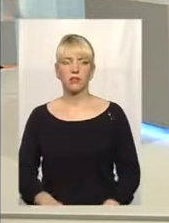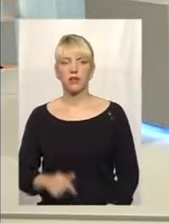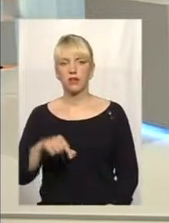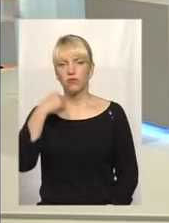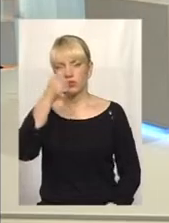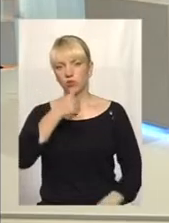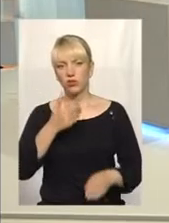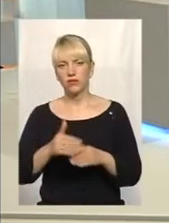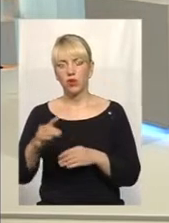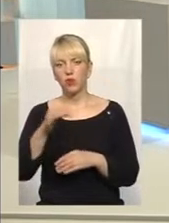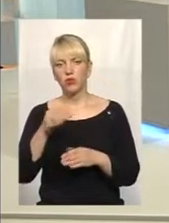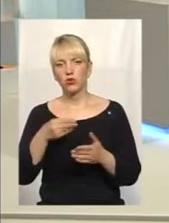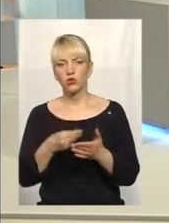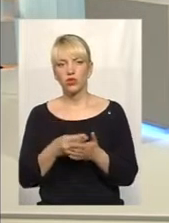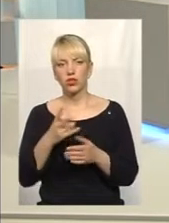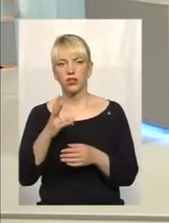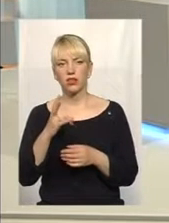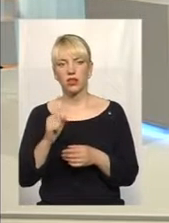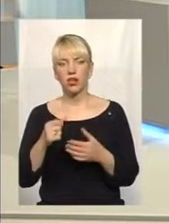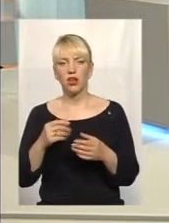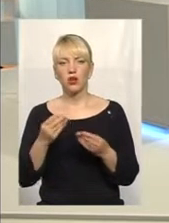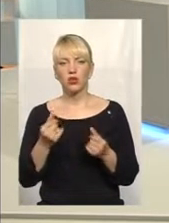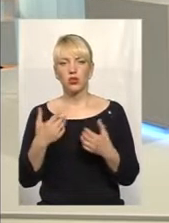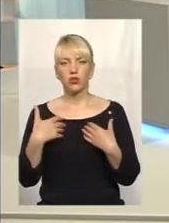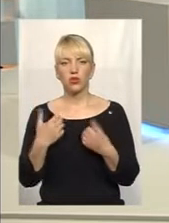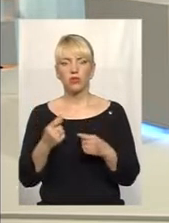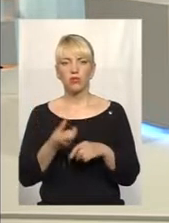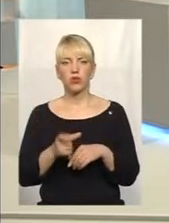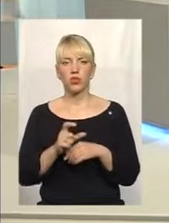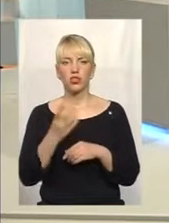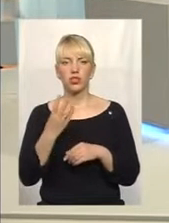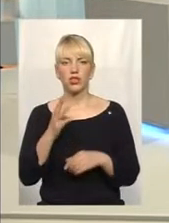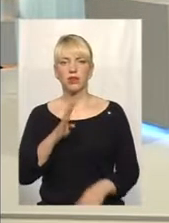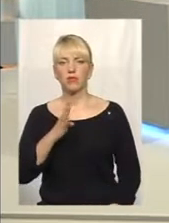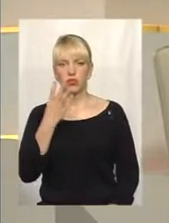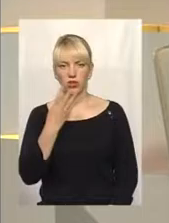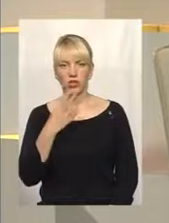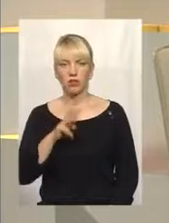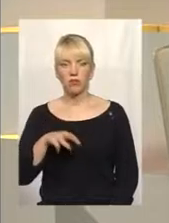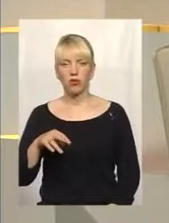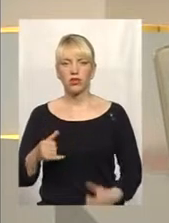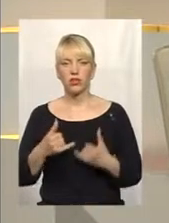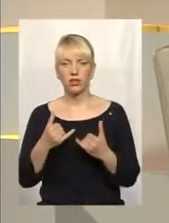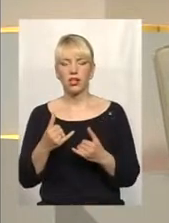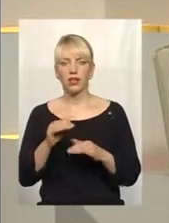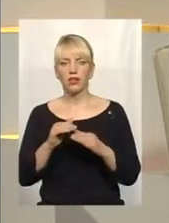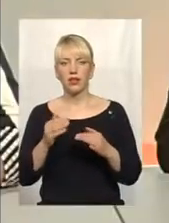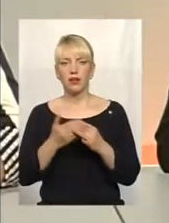році виділено з обласного бюджету на послуги оздоровлення понад 4 мільйони. Для дітей пільгових